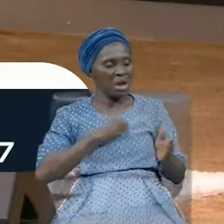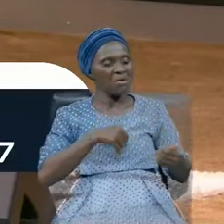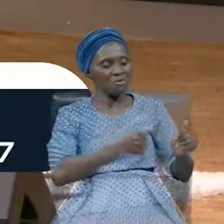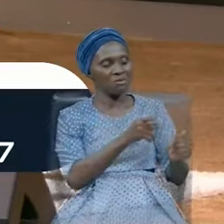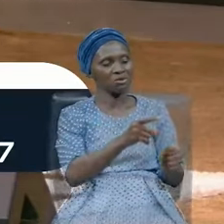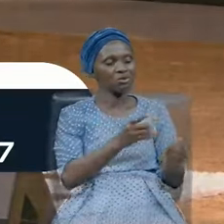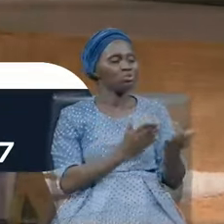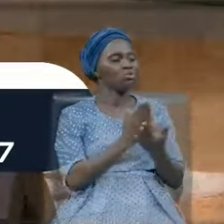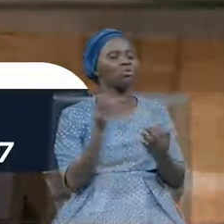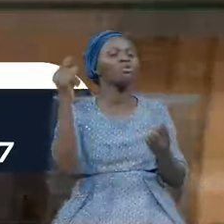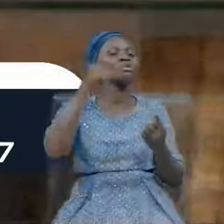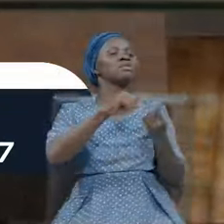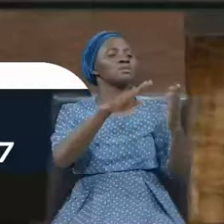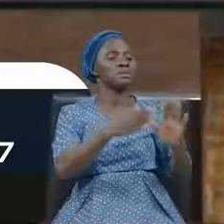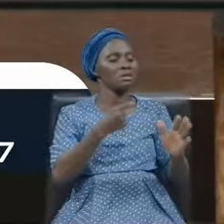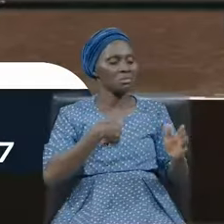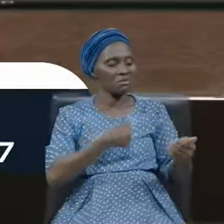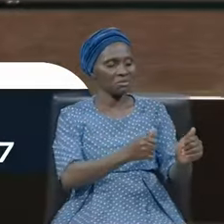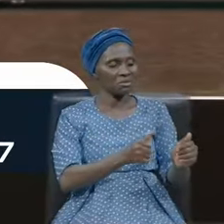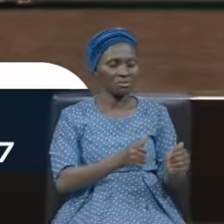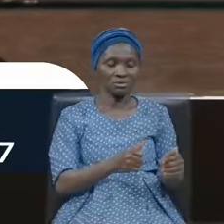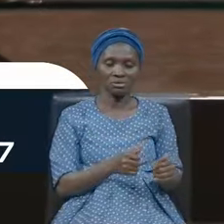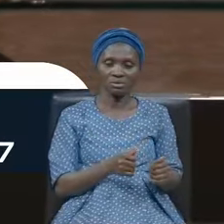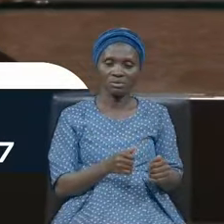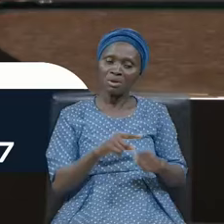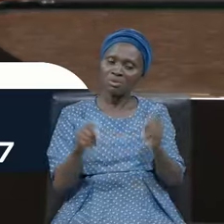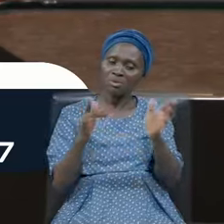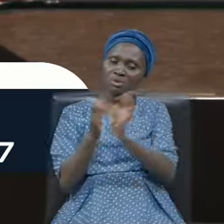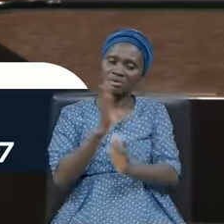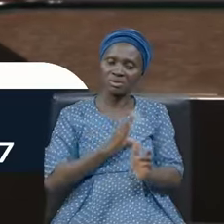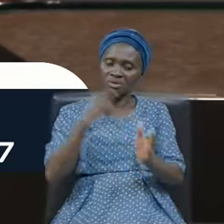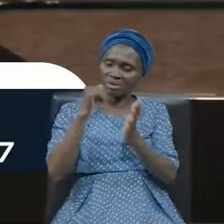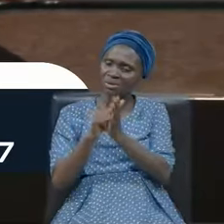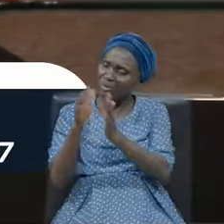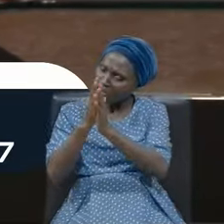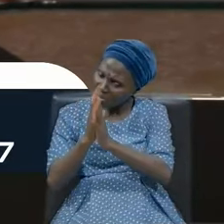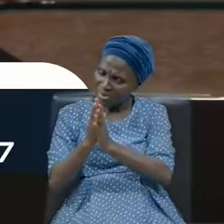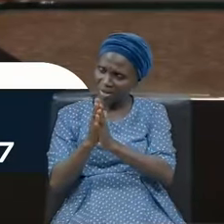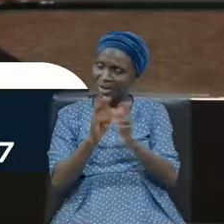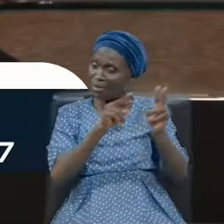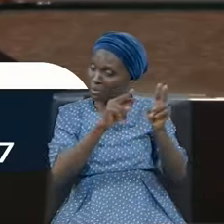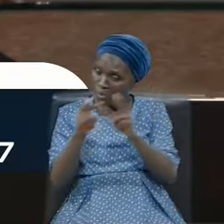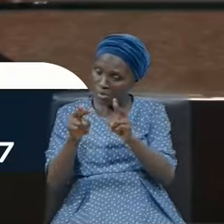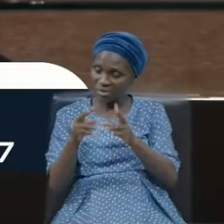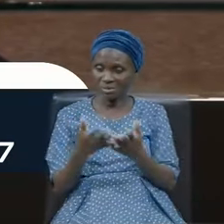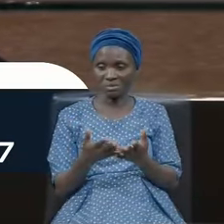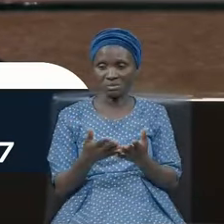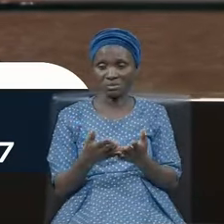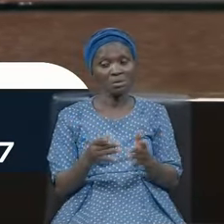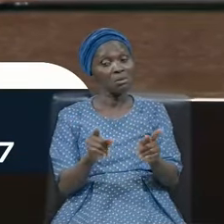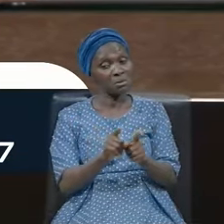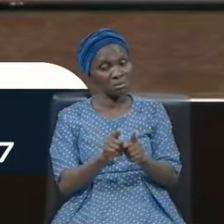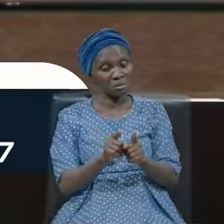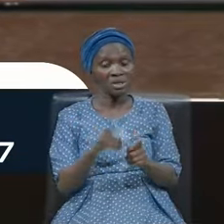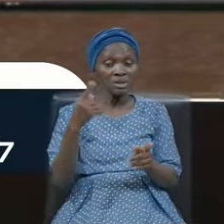la mort. Va prier, veille sur toi, veille. Parce que l'esprit est bien